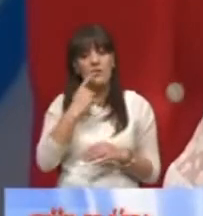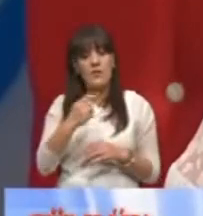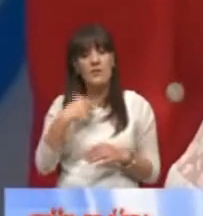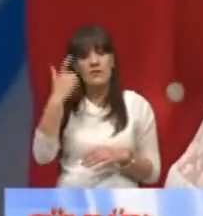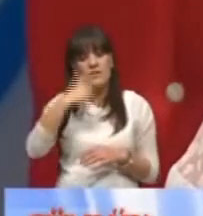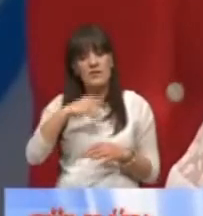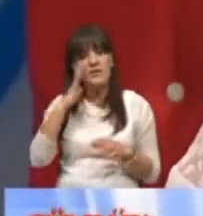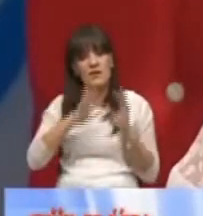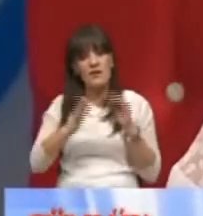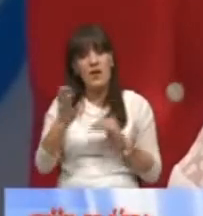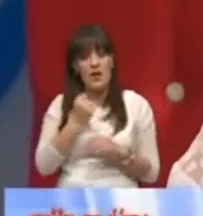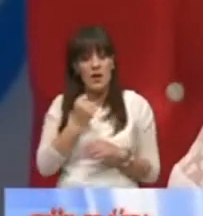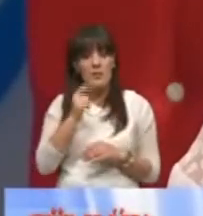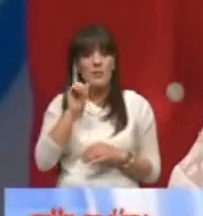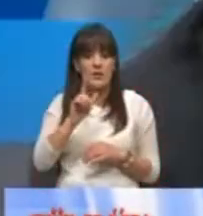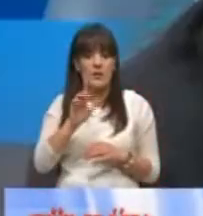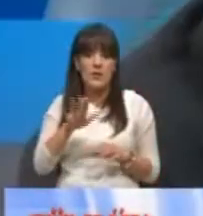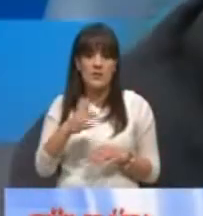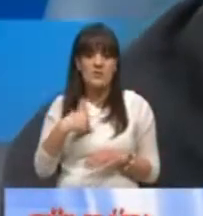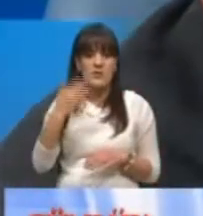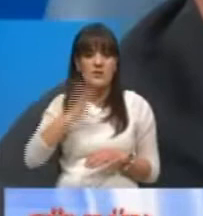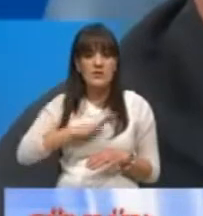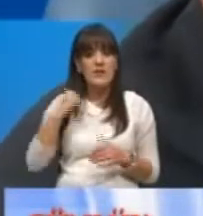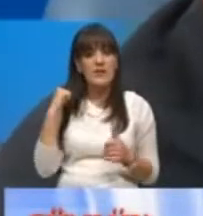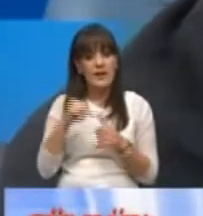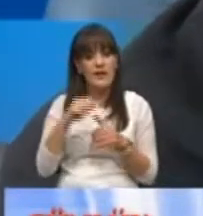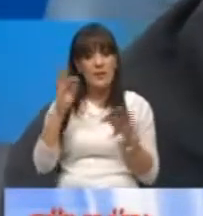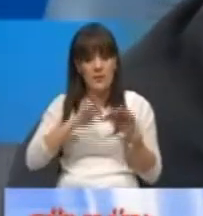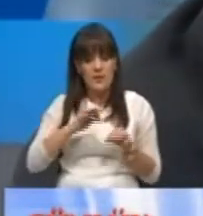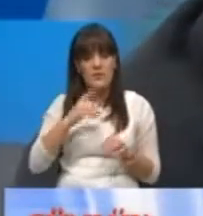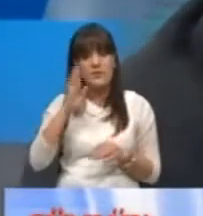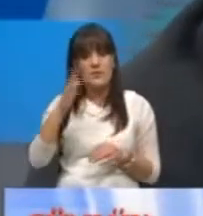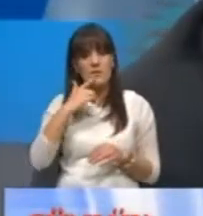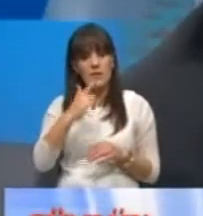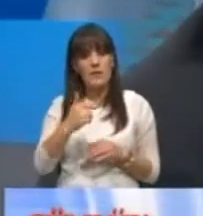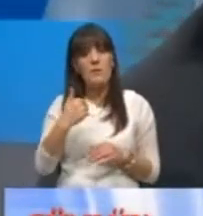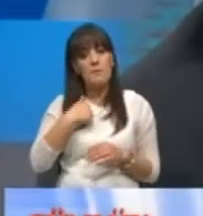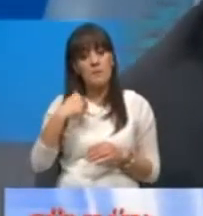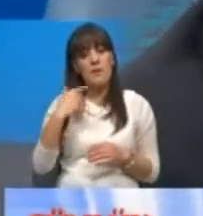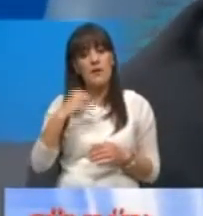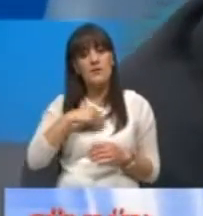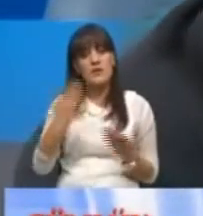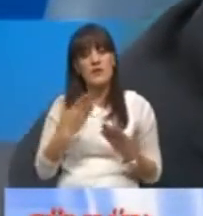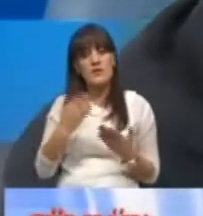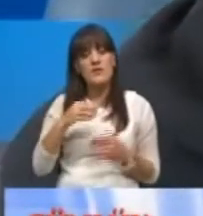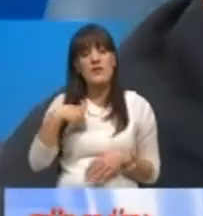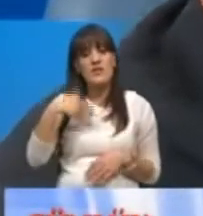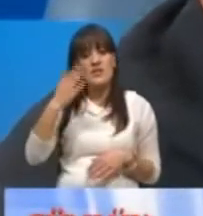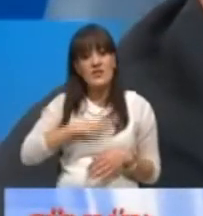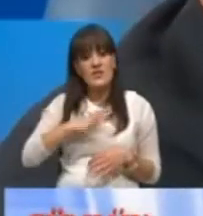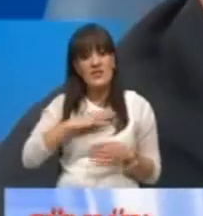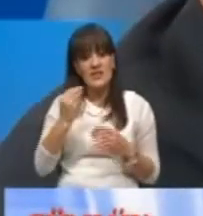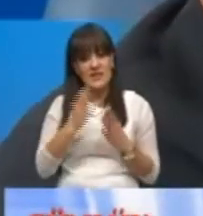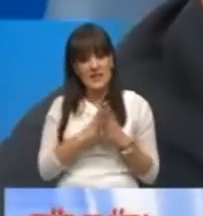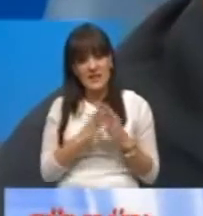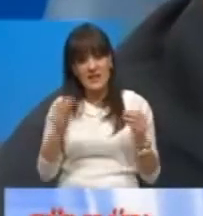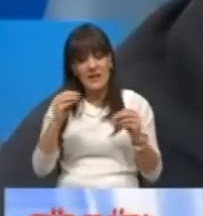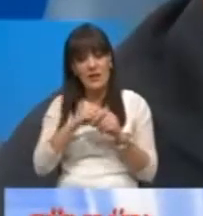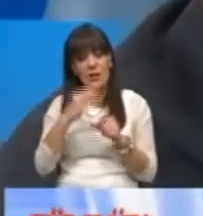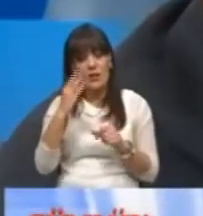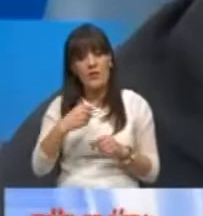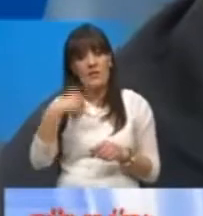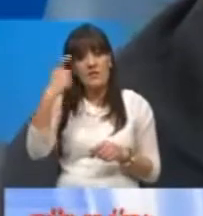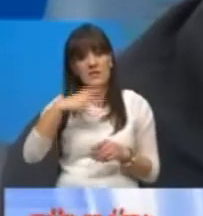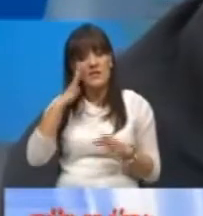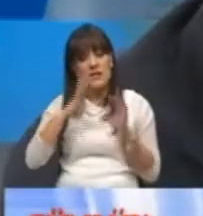öyle fizik değil mi? Fizik tedavi almam gerekir mi acaba? Gerekir yoksa şikayetlerin tekrar başladığında mı gideyim dedi. Bence aslında şikayetleri iyileşme trendine